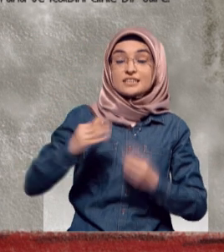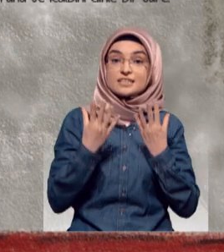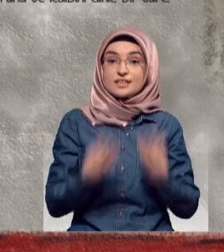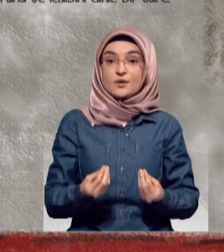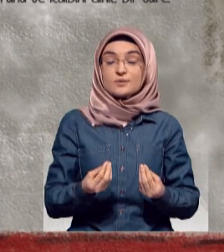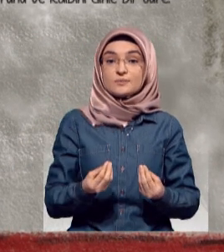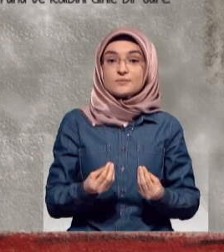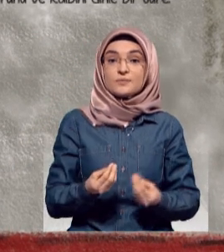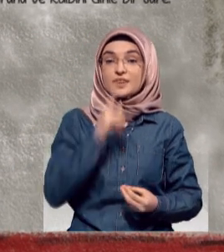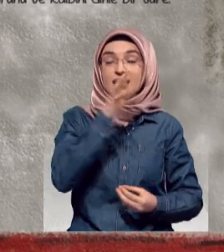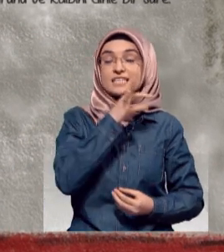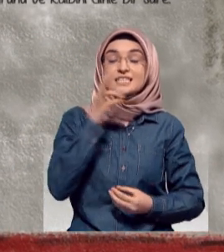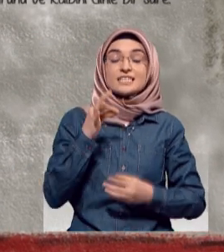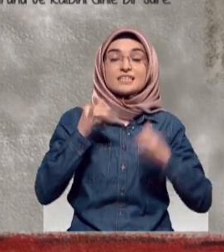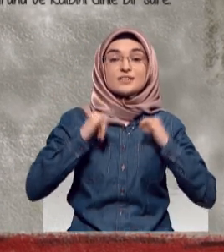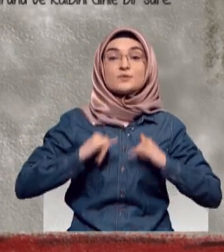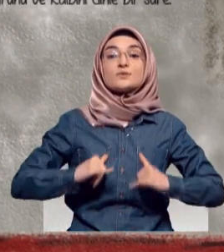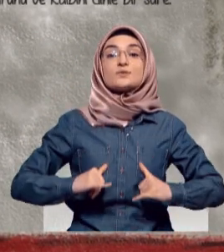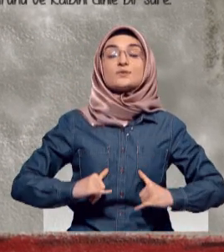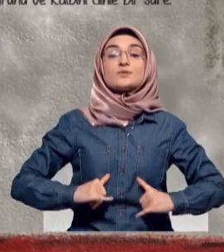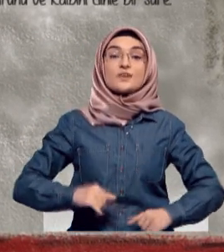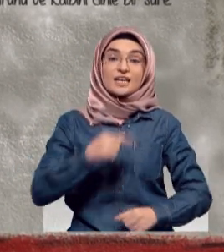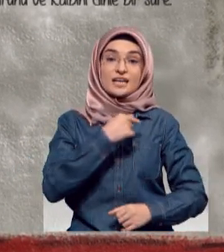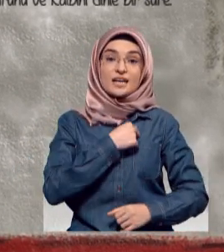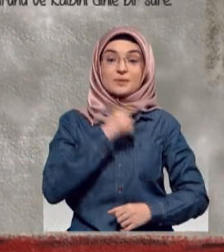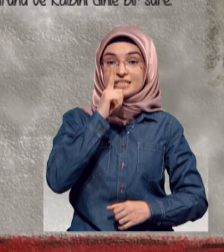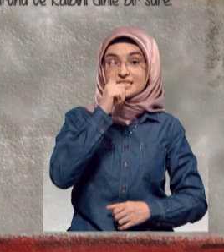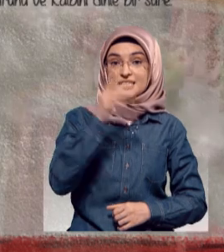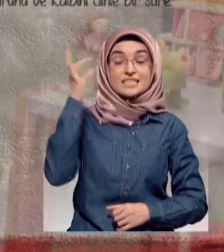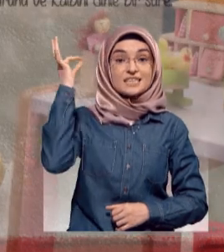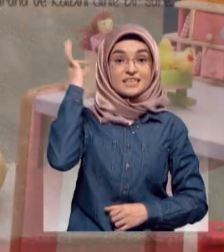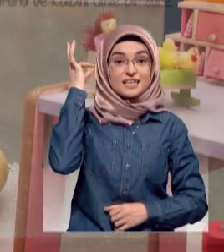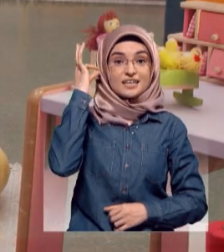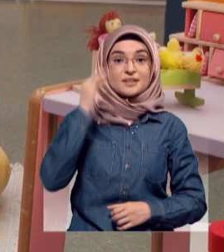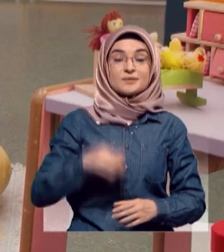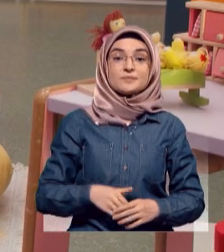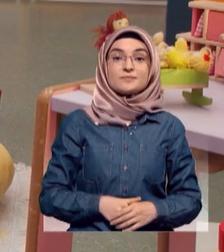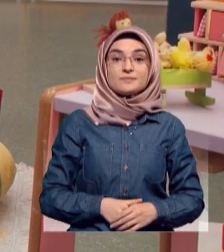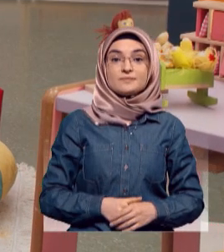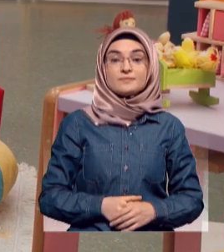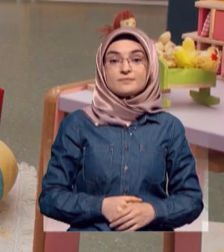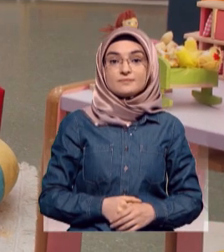bulun. Sessizliğin huzurunu ve kalbinin sesini dinle.